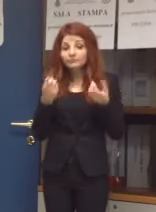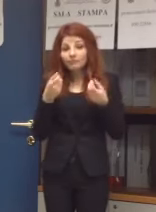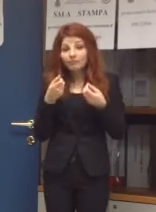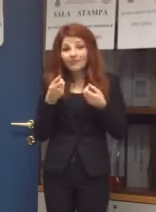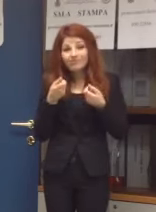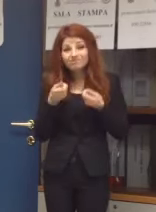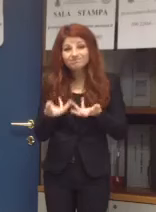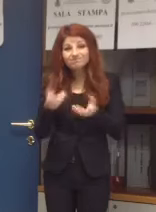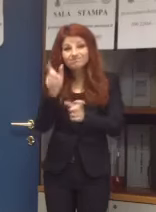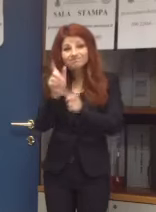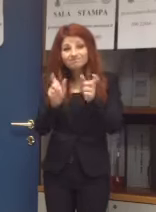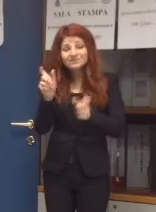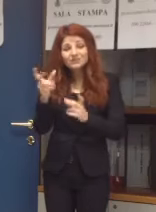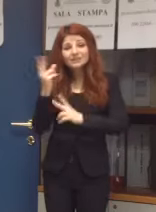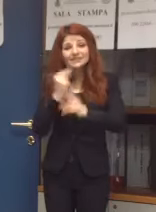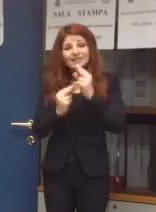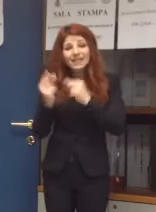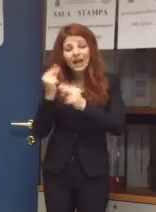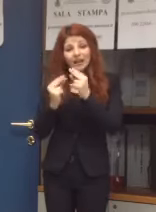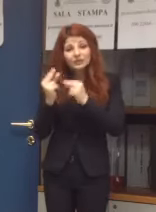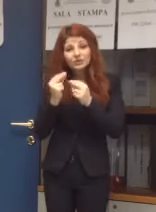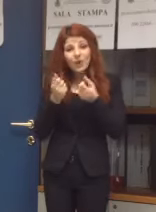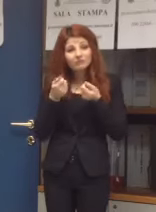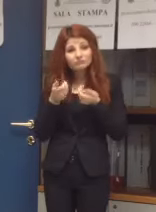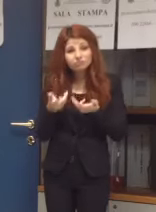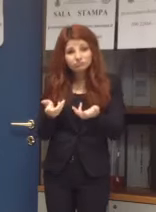arrivano segnalazioni di persone che